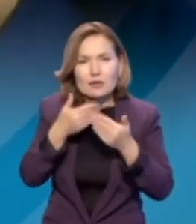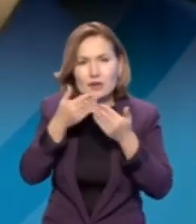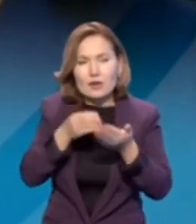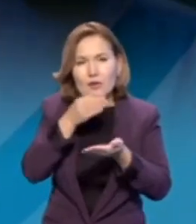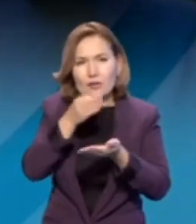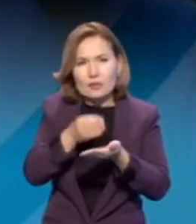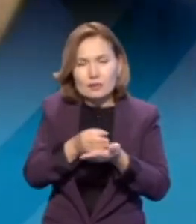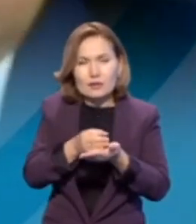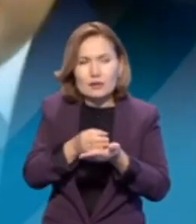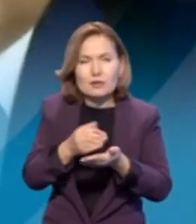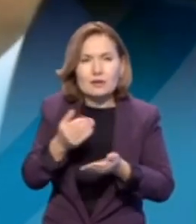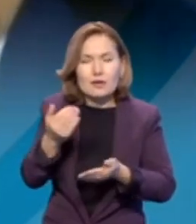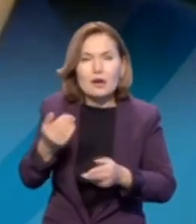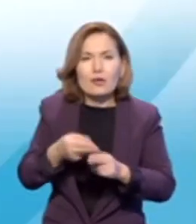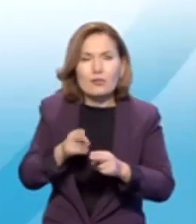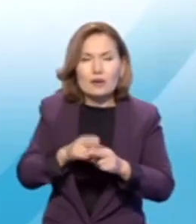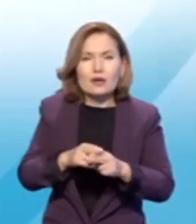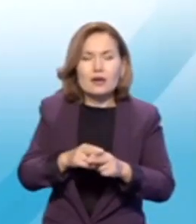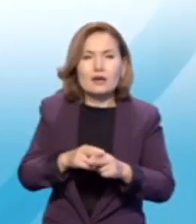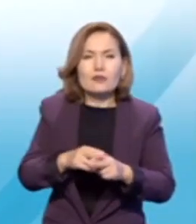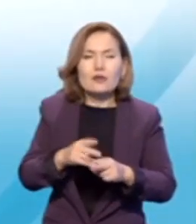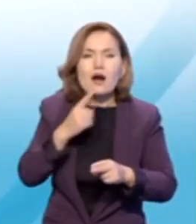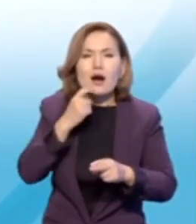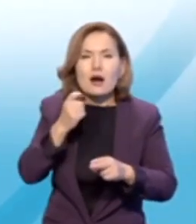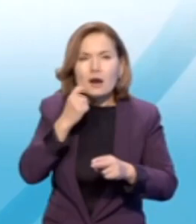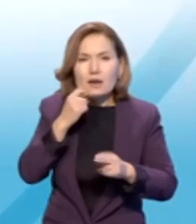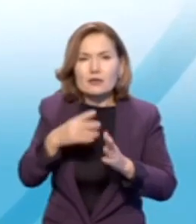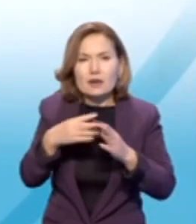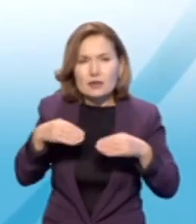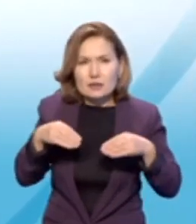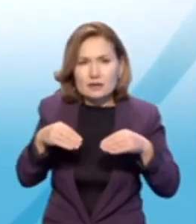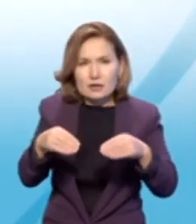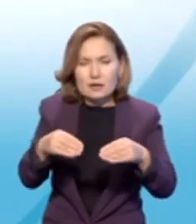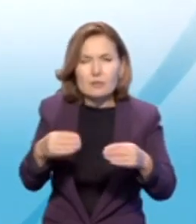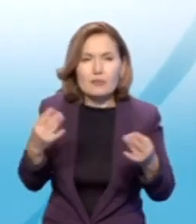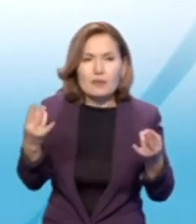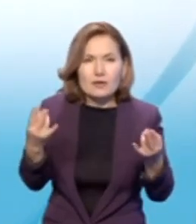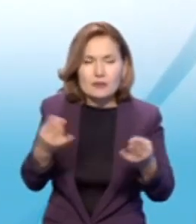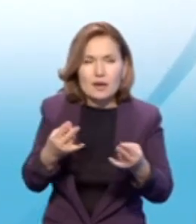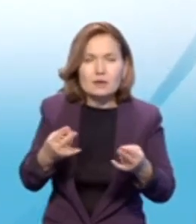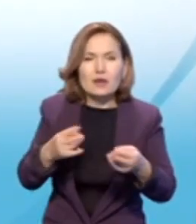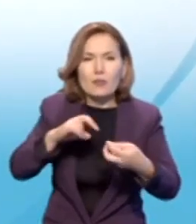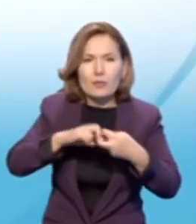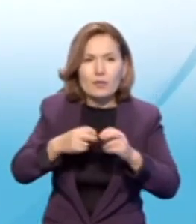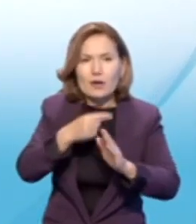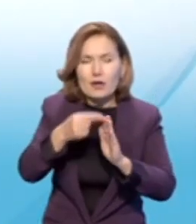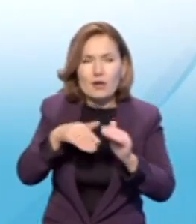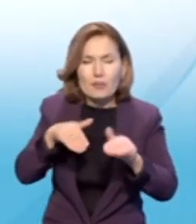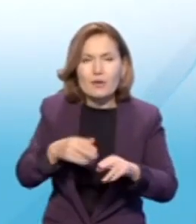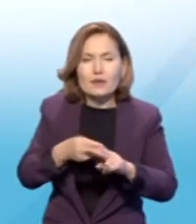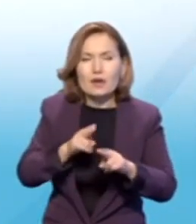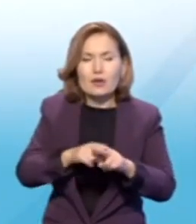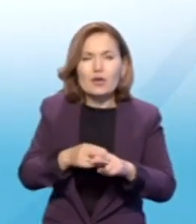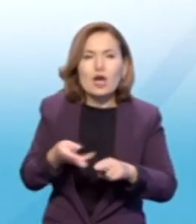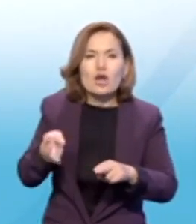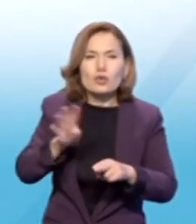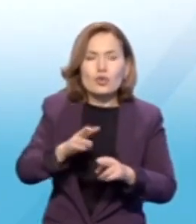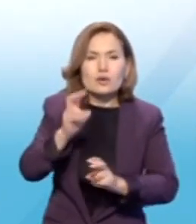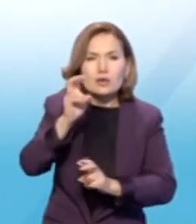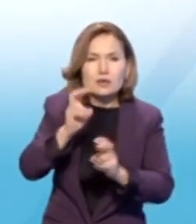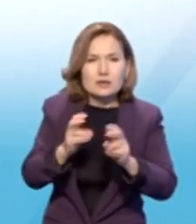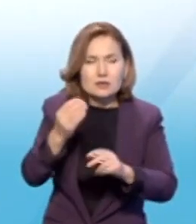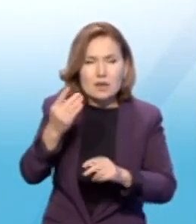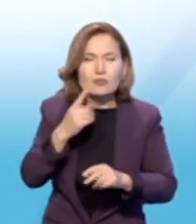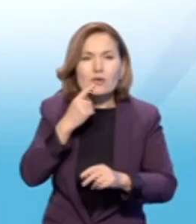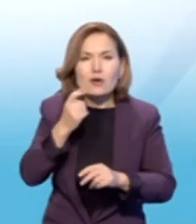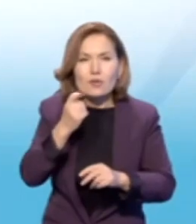Қант қызылшасы мәселесін екіге бөліп қарау керек. Біріншіден, Жетісу өңірінде Қазақстандағы 4 заводтың екеуі Жетісуда,